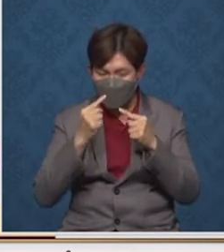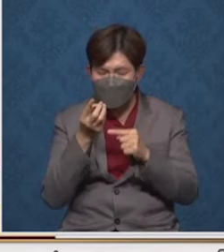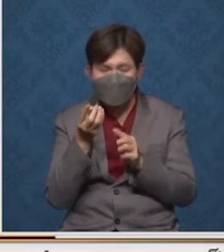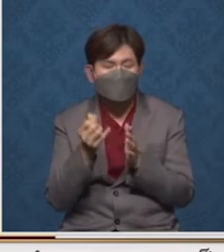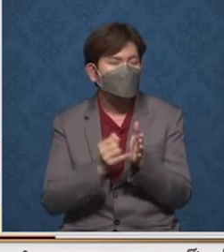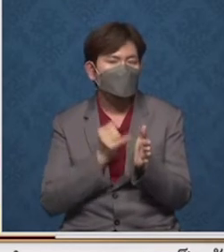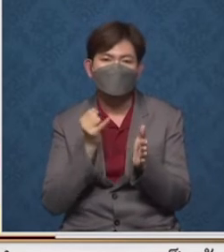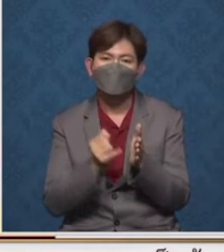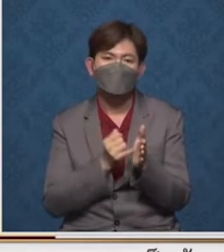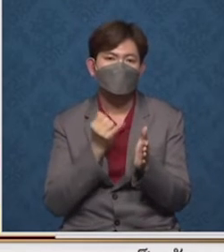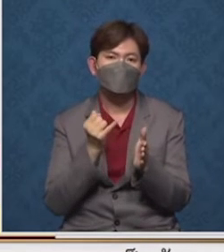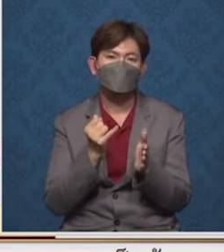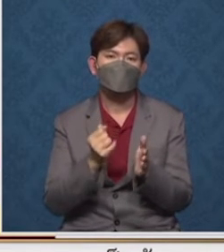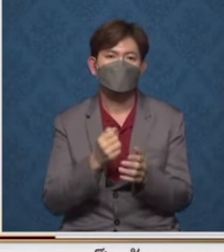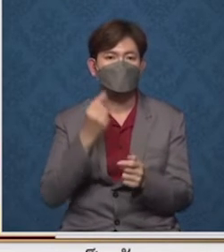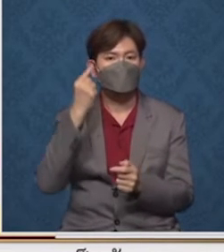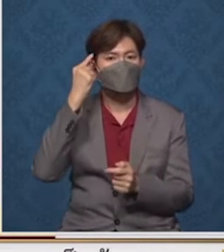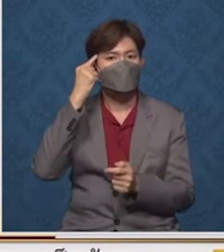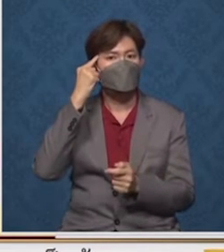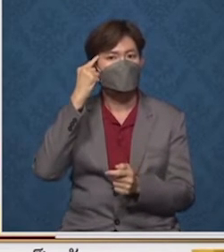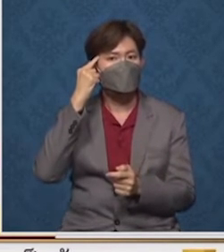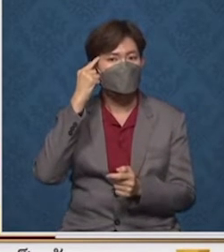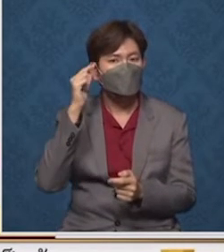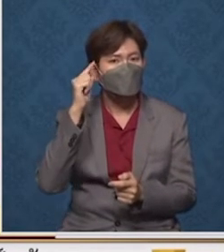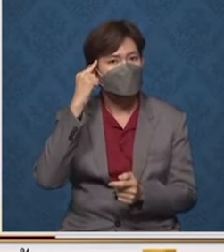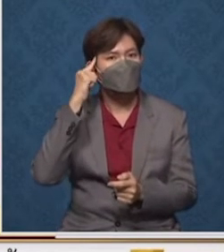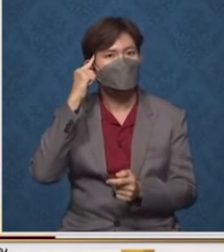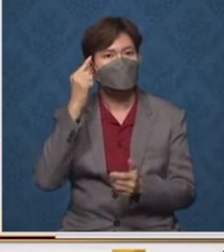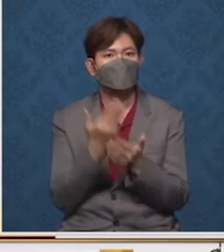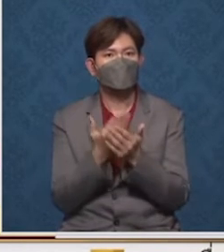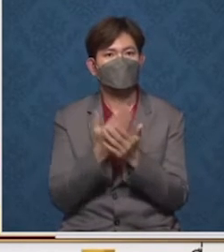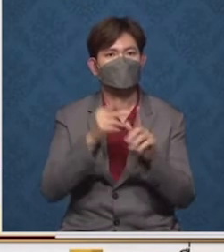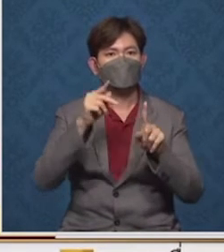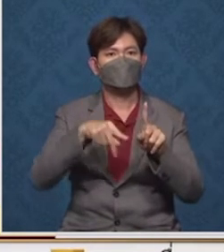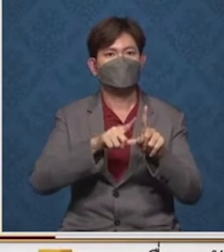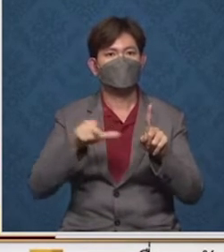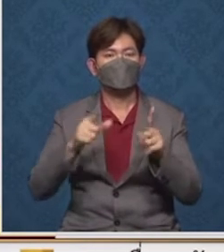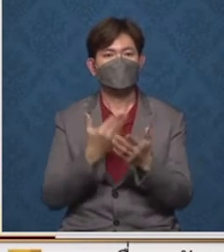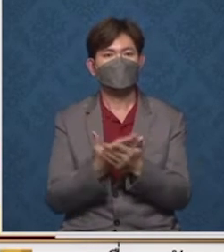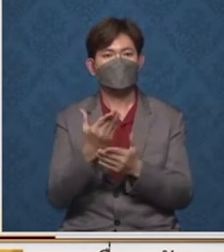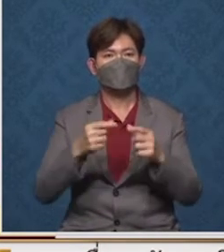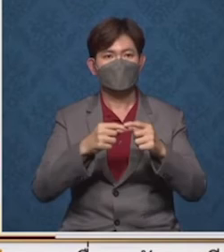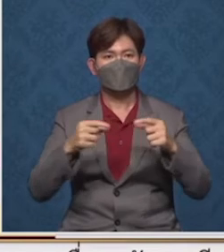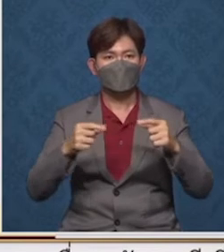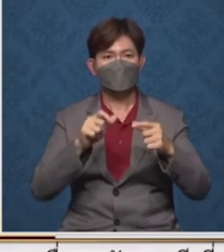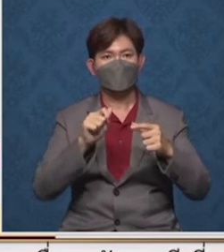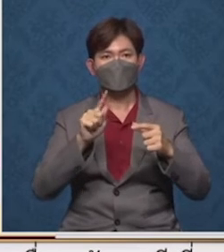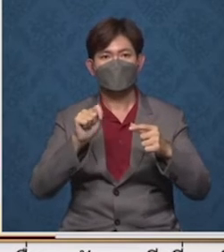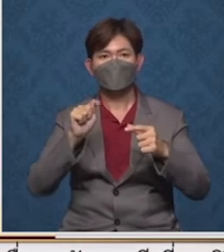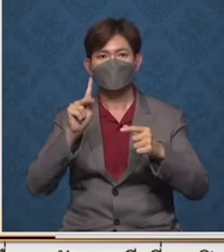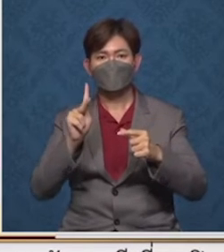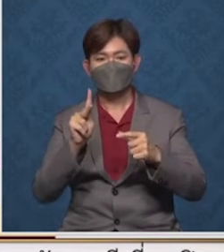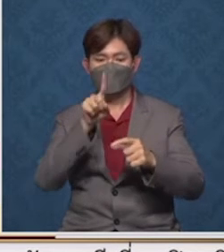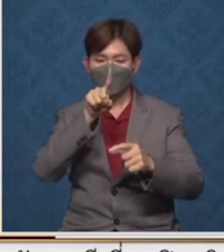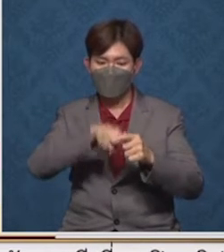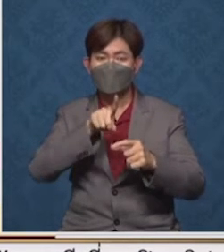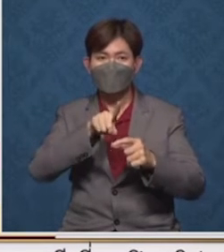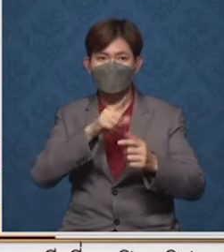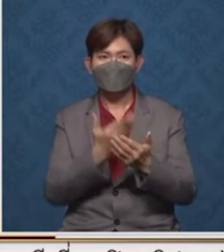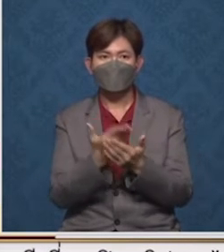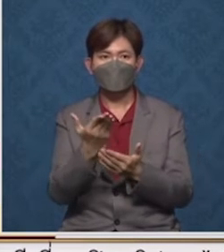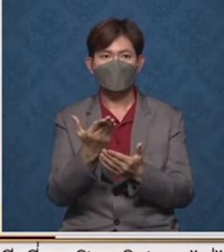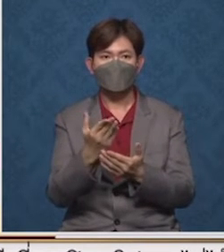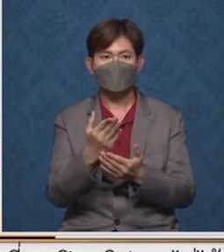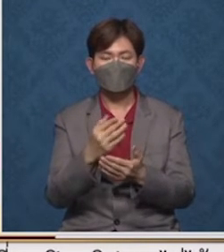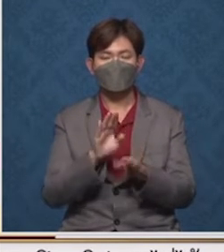ง่ายมากเพราะคิดไม่ถึงเลยครับว่าจะเอาเงินพันล้านเนี่ยไปซื้อ akแบบเฉพาะเจาะจงแล้วมาใช้ได้ทันทีแล้วจะได้ประมาณ